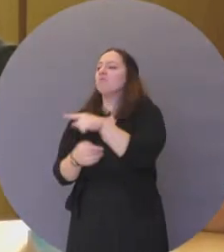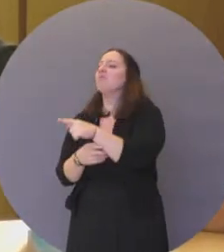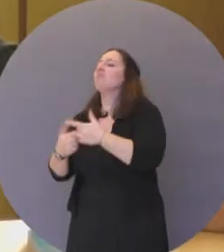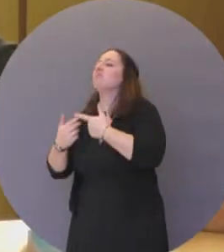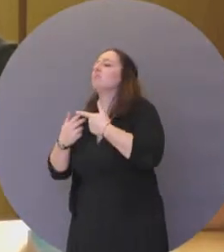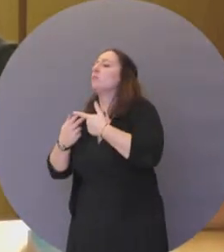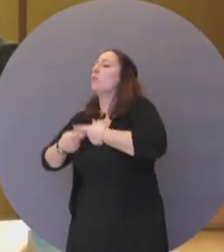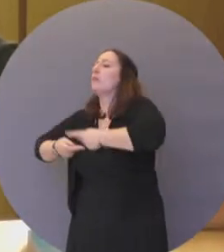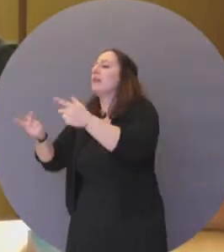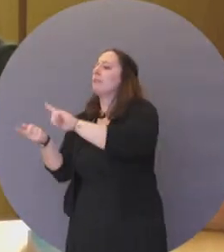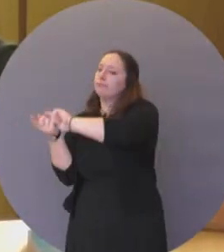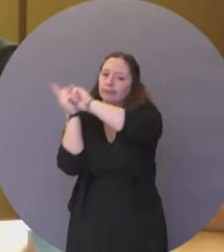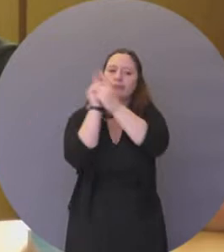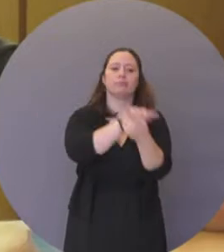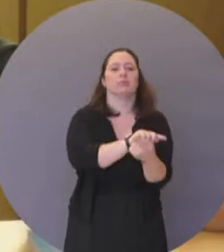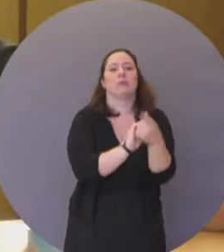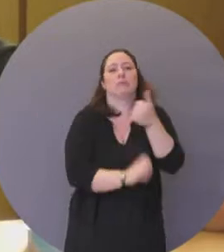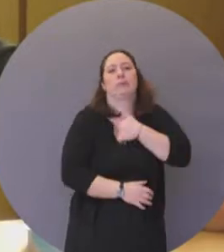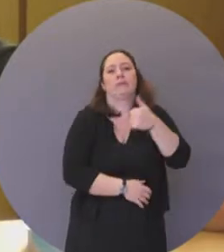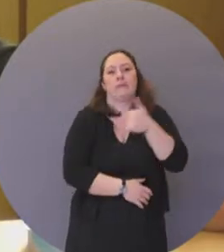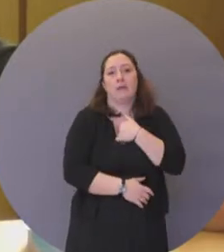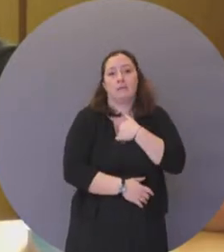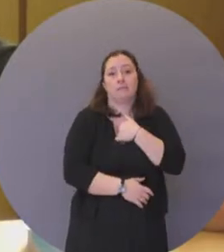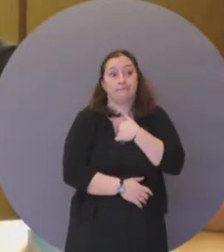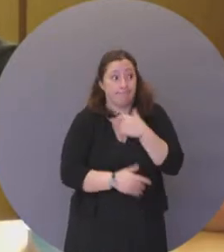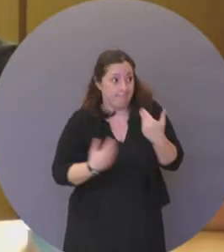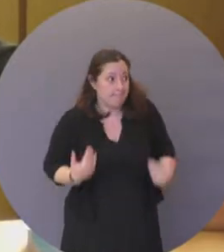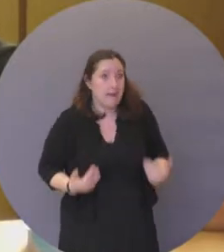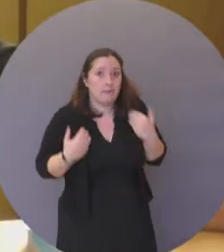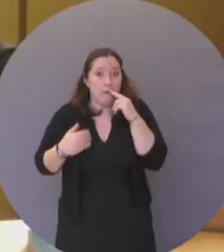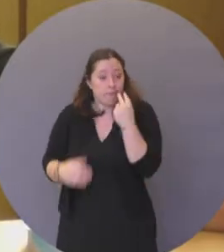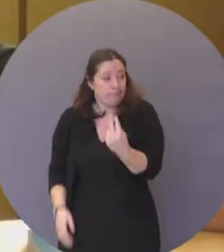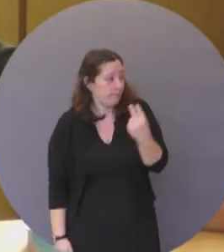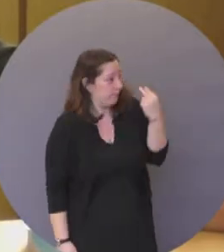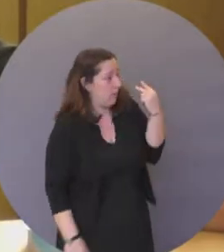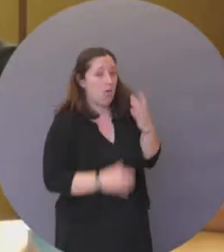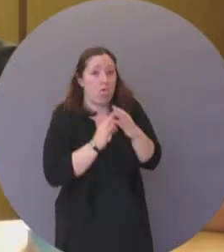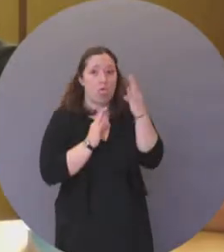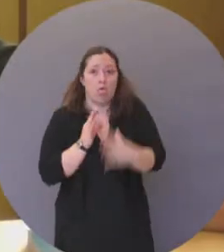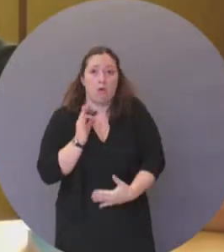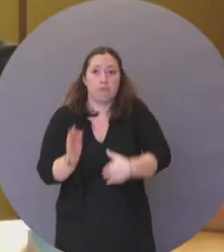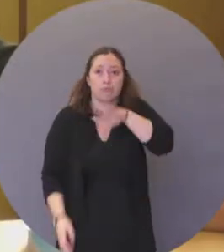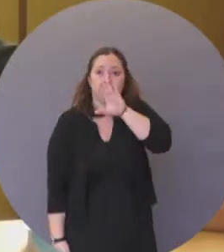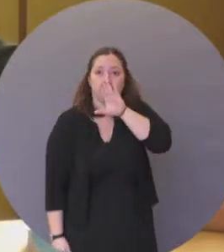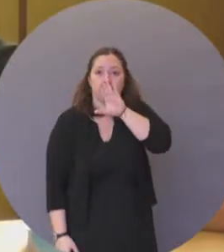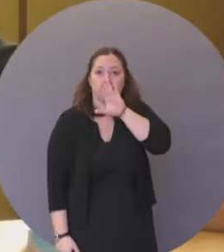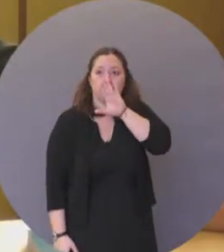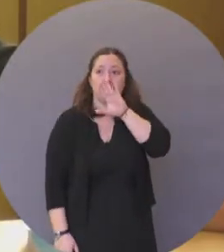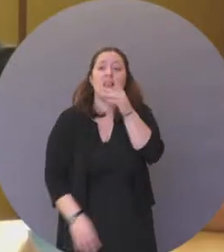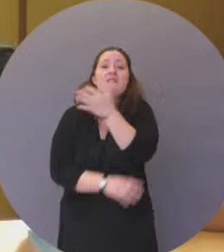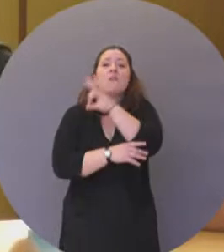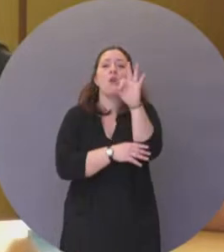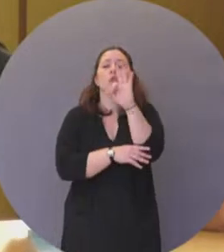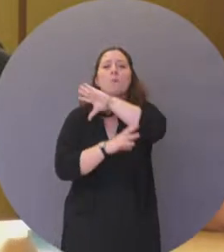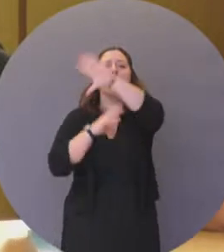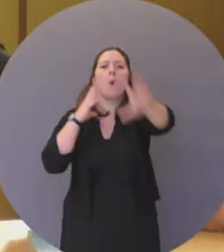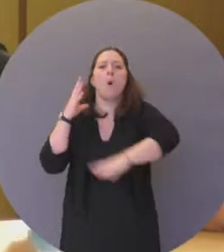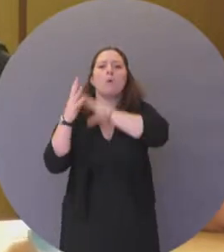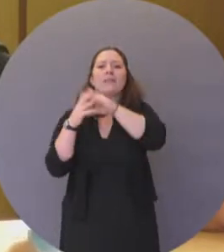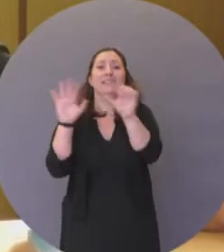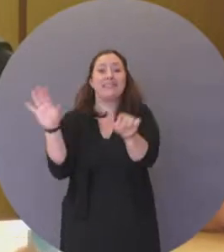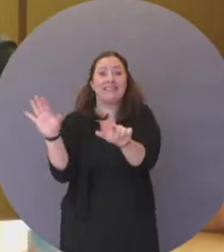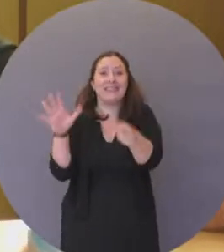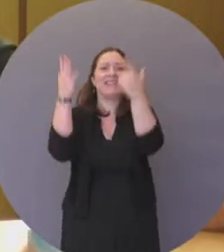on peut tous en constater aujourd'hui les conséquences on nous annonce que la France 7e puissance mondiale risque de devoir